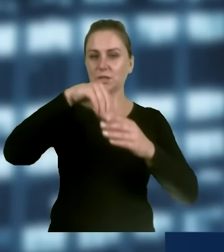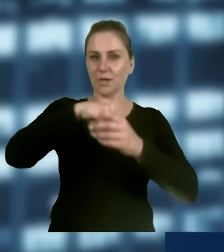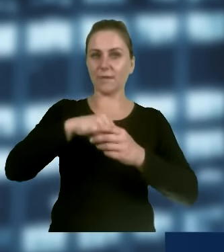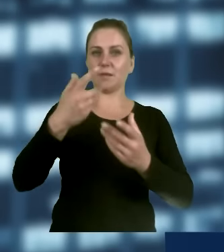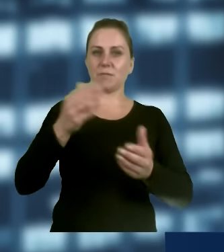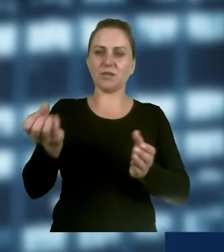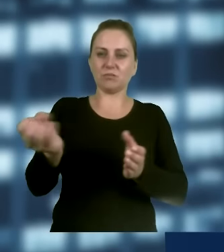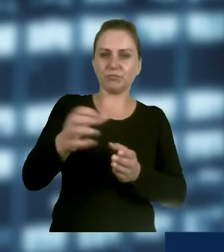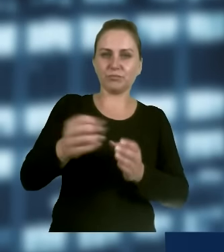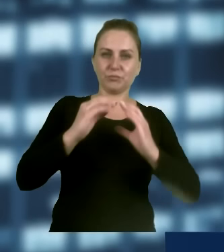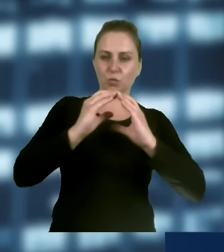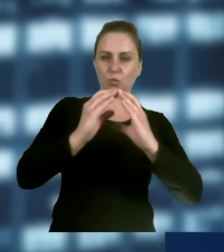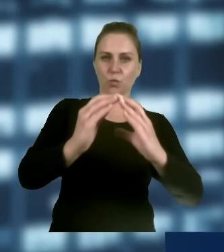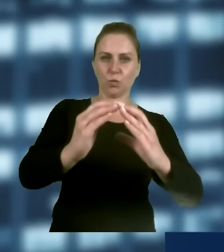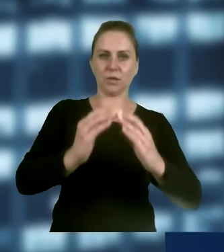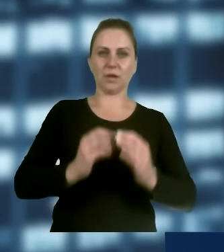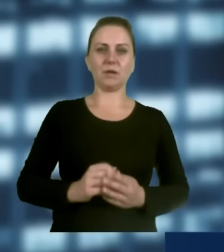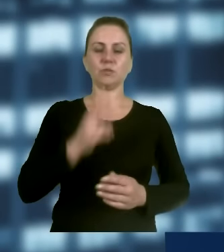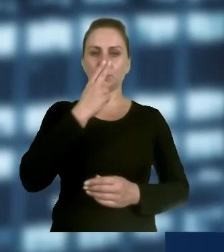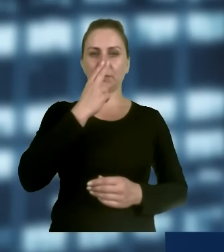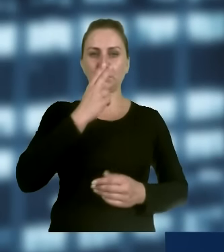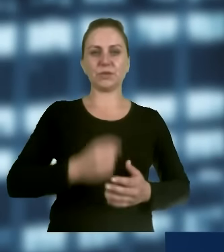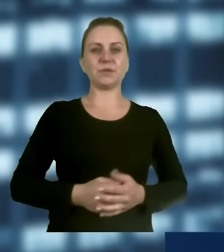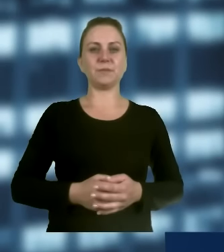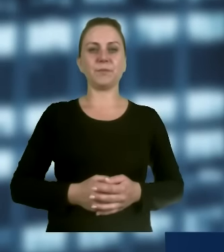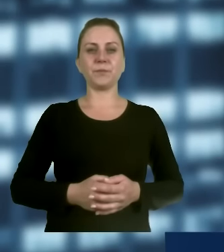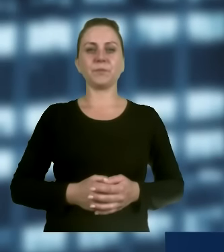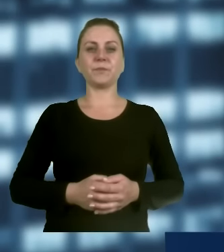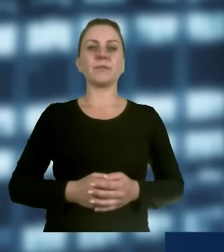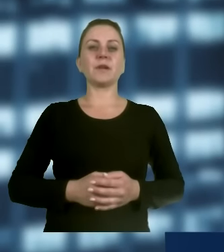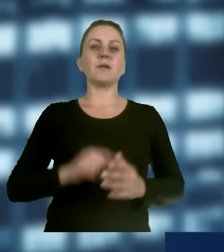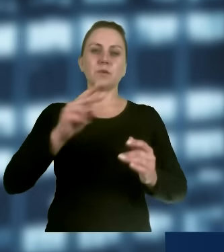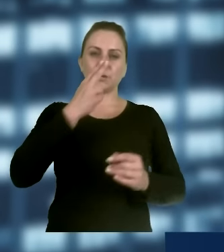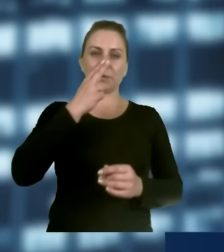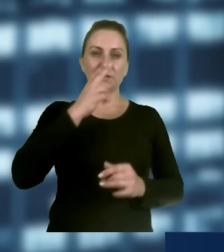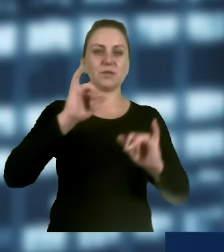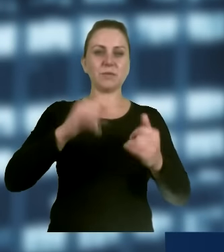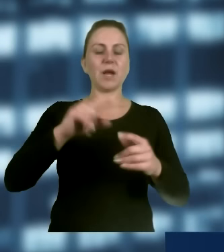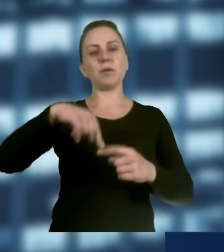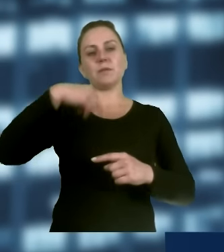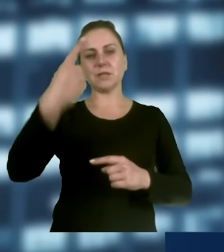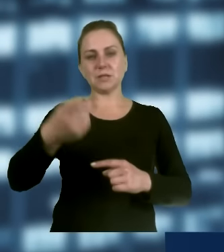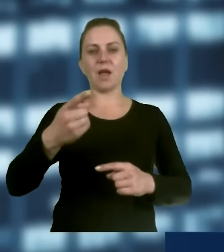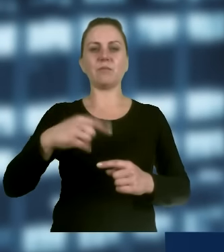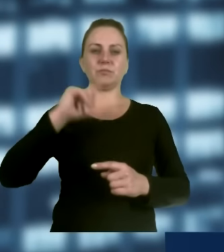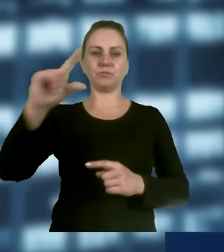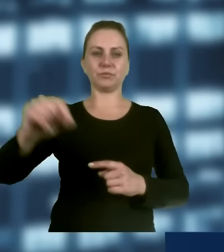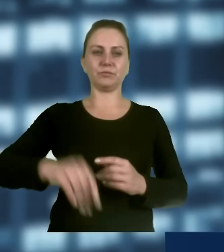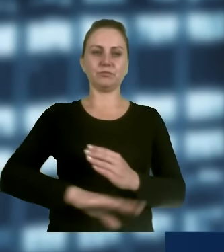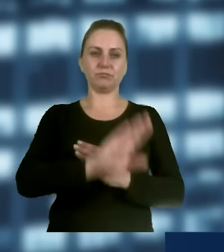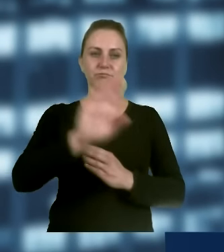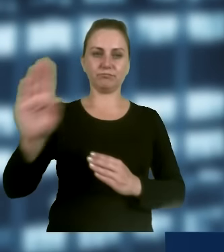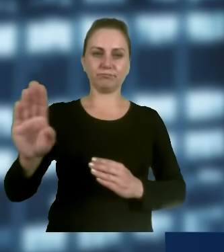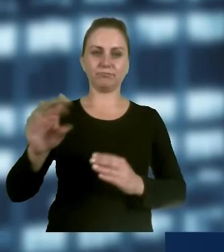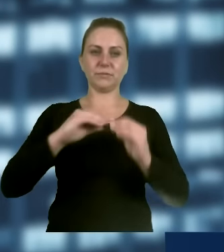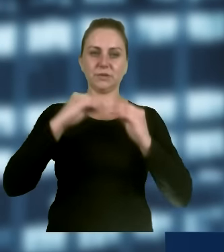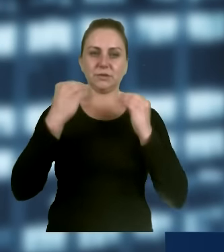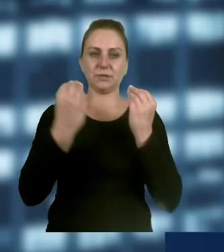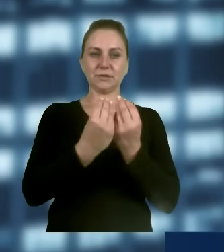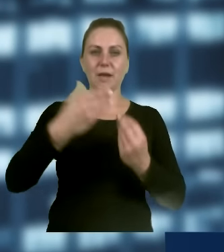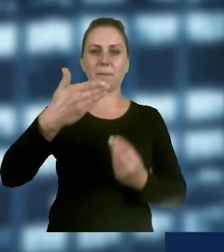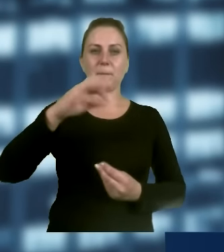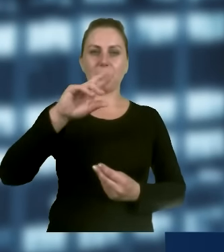traktuje poważnie. No to zobaczycie. No w każdym razie Polasku potem wyszedł na sejmową trybunę pan Marcin